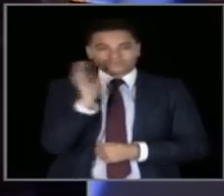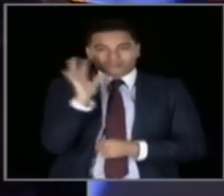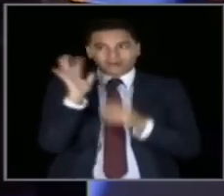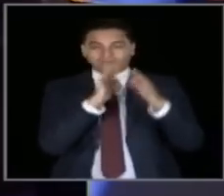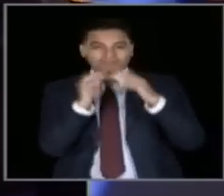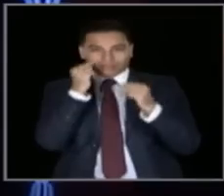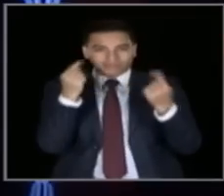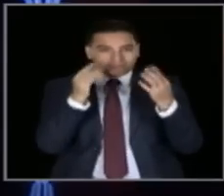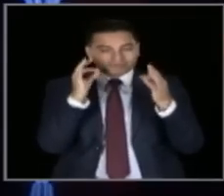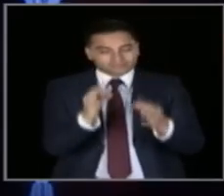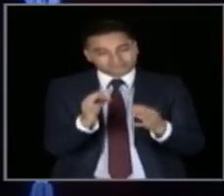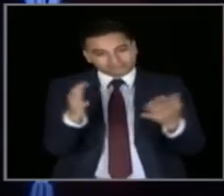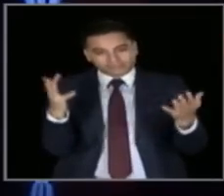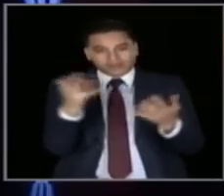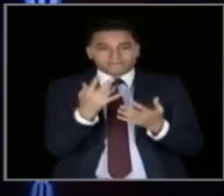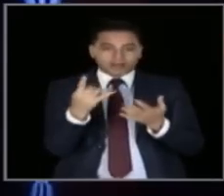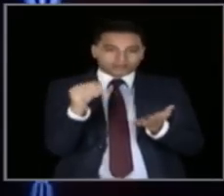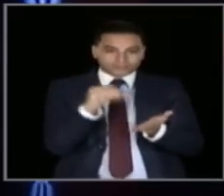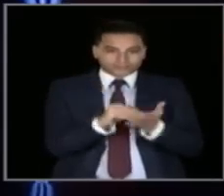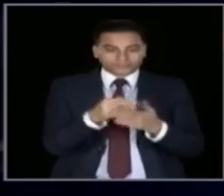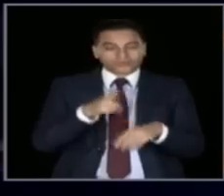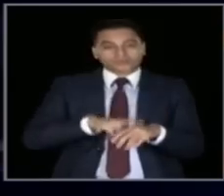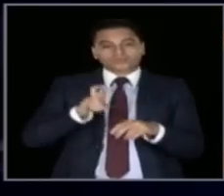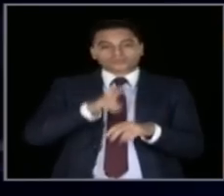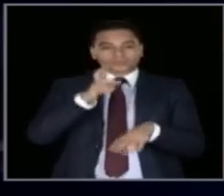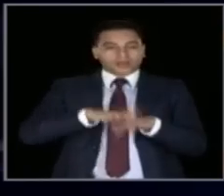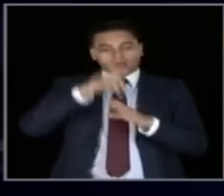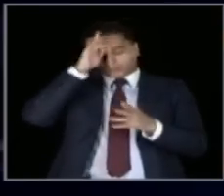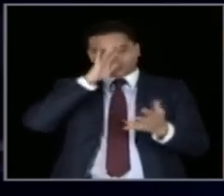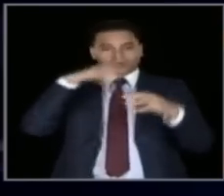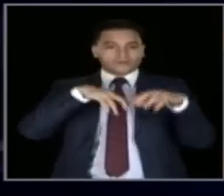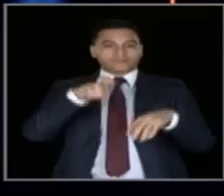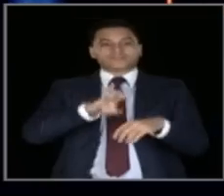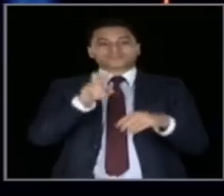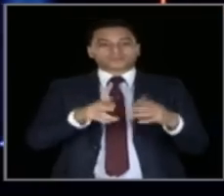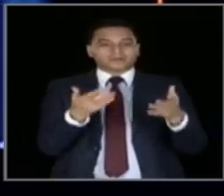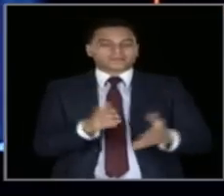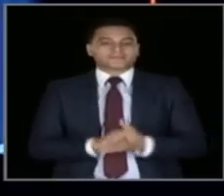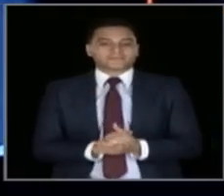نقط، العراب 10، وعندكم سؤال في جغرافيا. جغرافيا والسؤال: